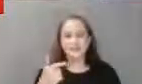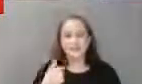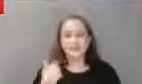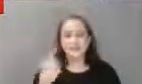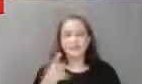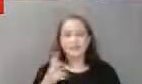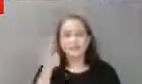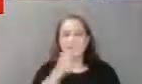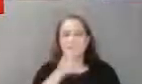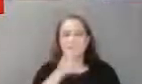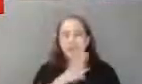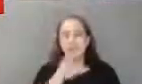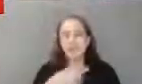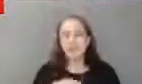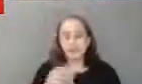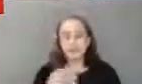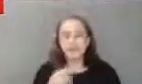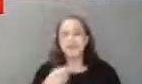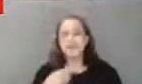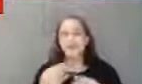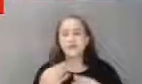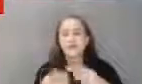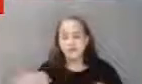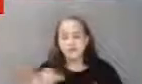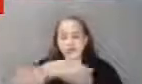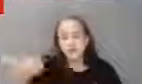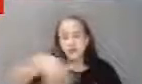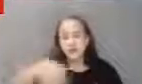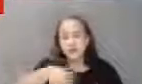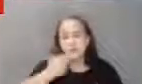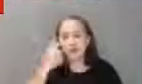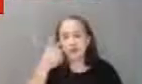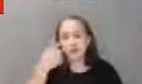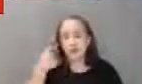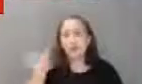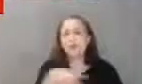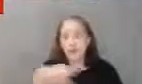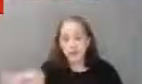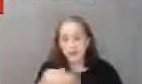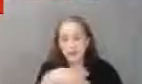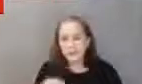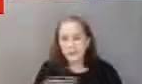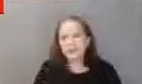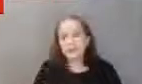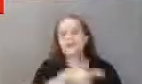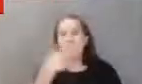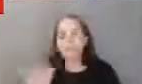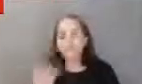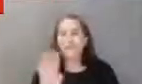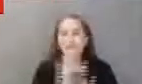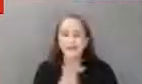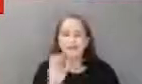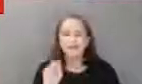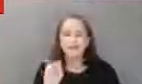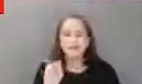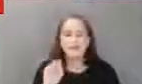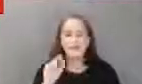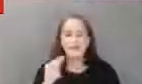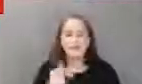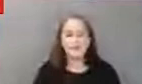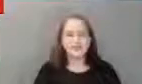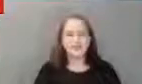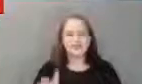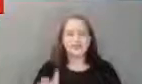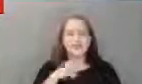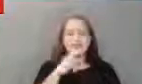Hindi, darling, naku, fan lang ako ng iyong anyway, buhok. Darling, marami very... tayong hatid na Chika on the road sa ating mga kabibe for